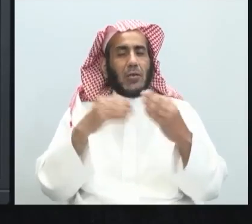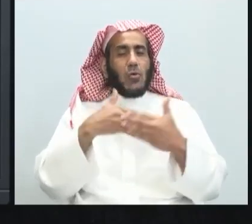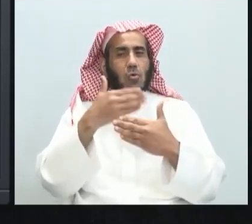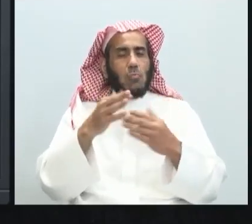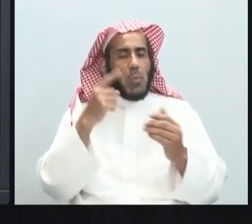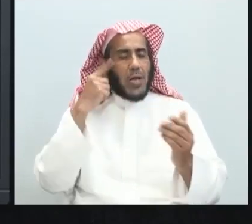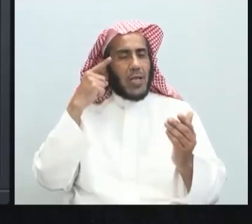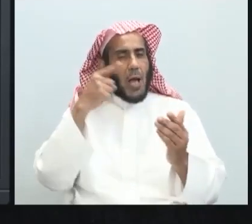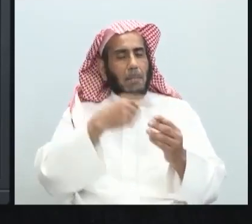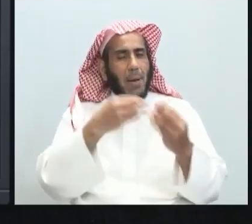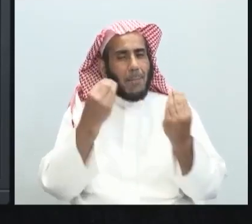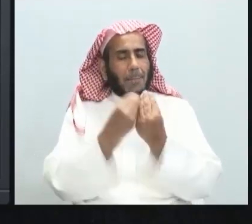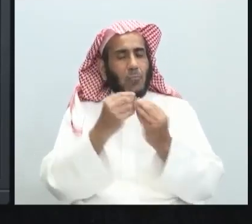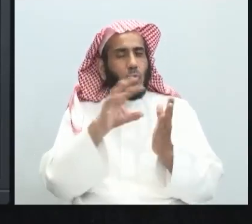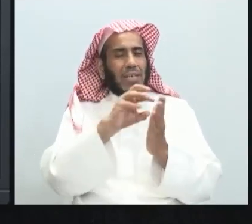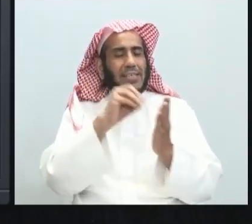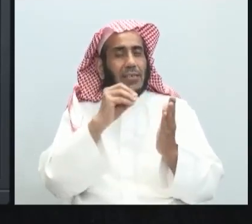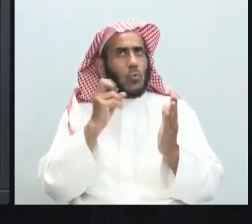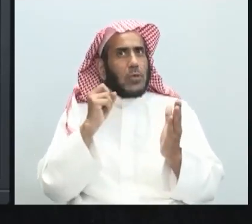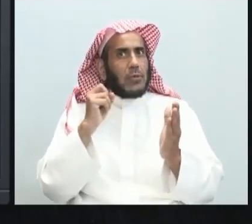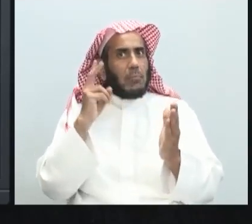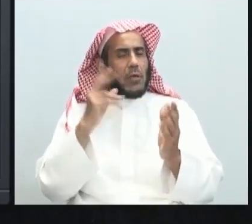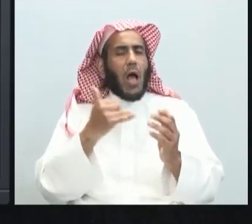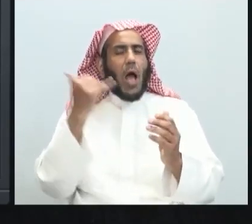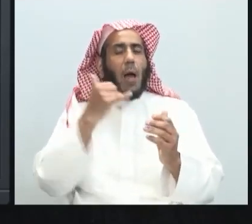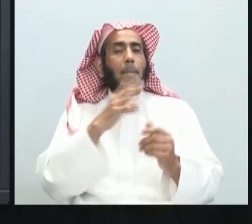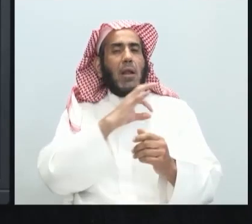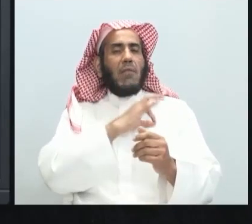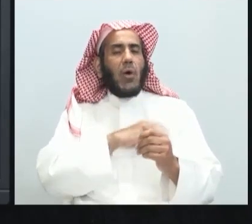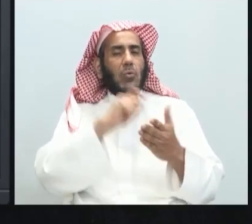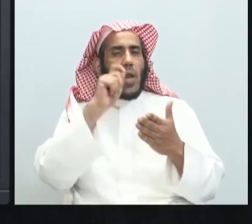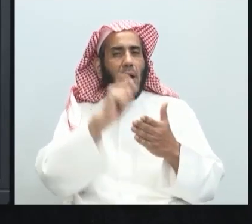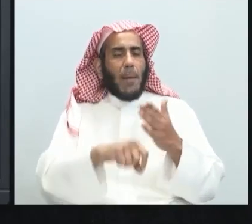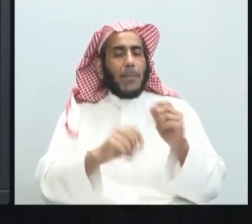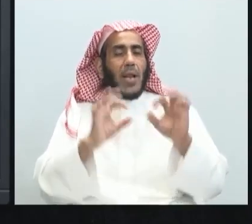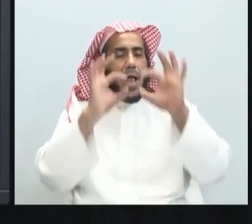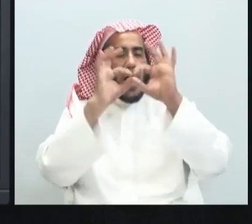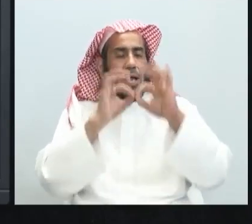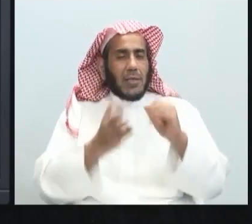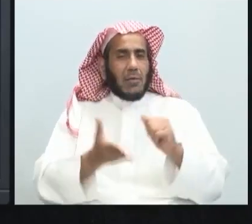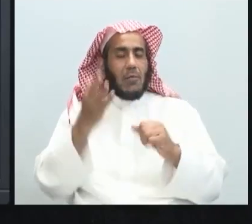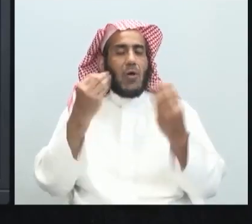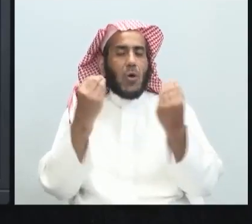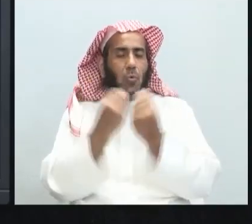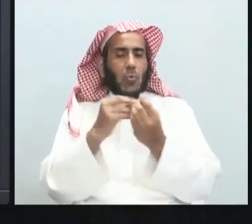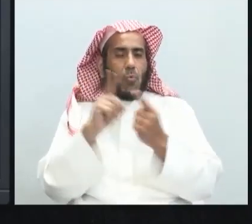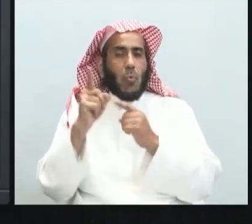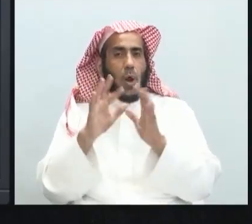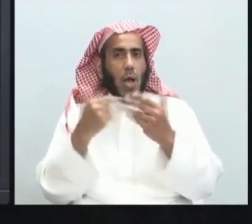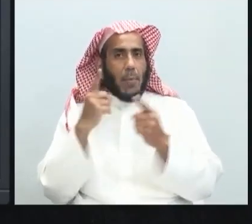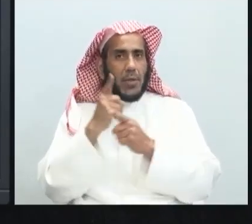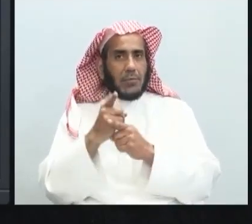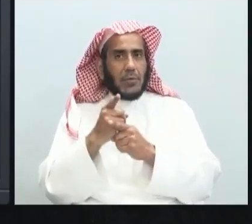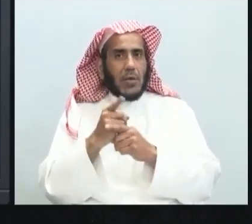نتامل واياكم ونستخرج ونستنبط ابرز الفوائد والاحكام من الايات الكريمات فكونوا معي ولكن قبل